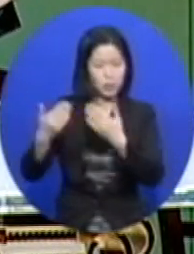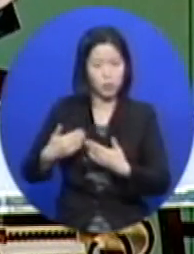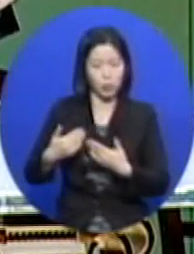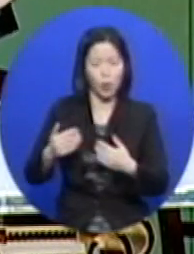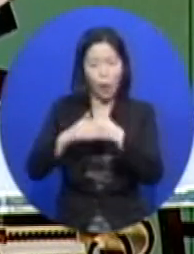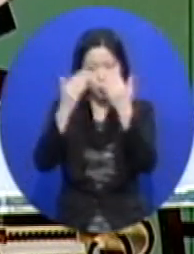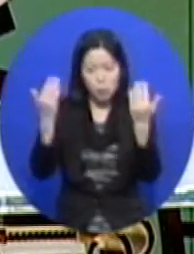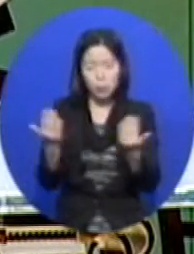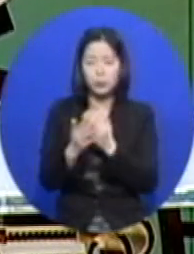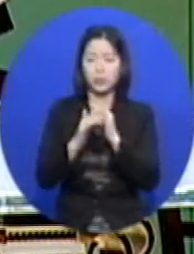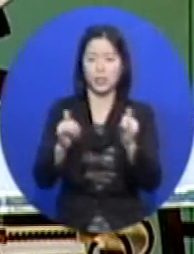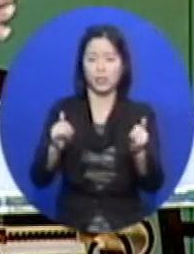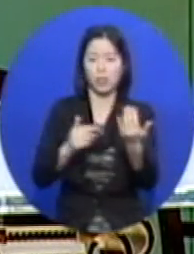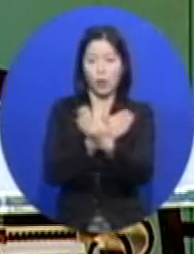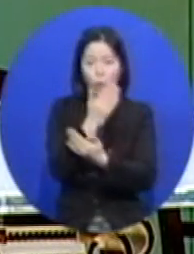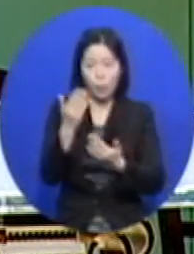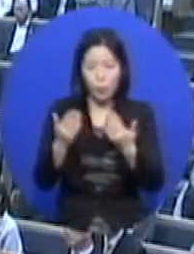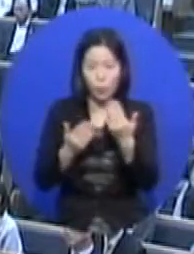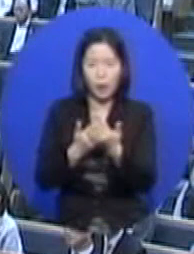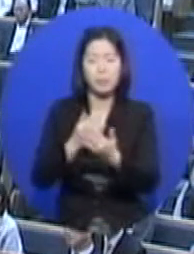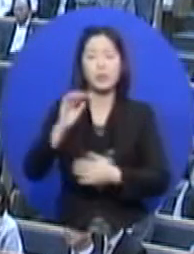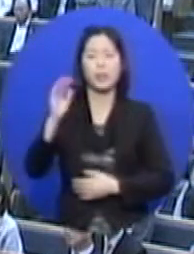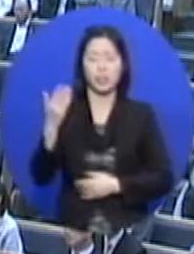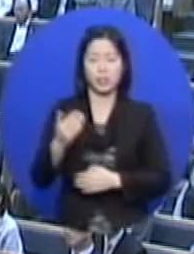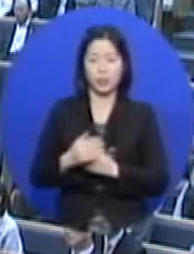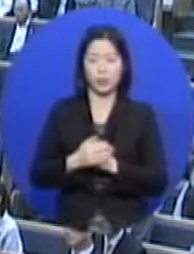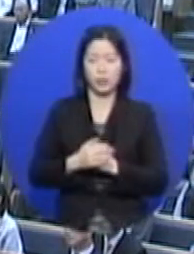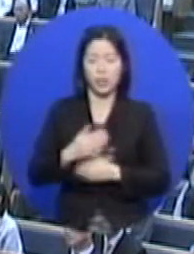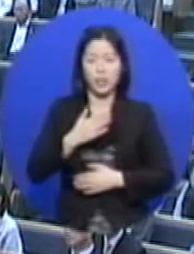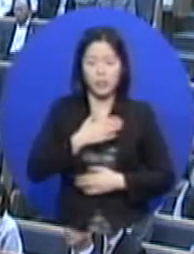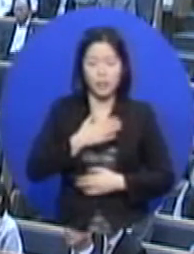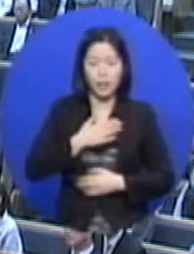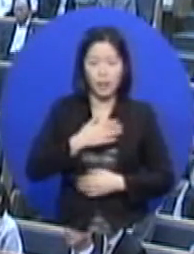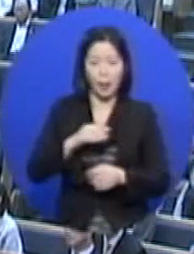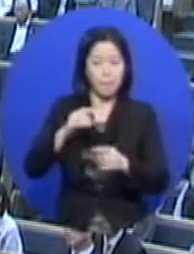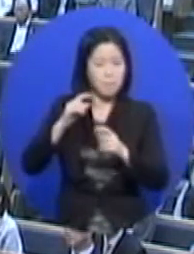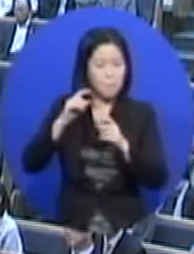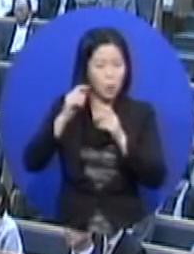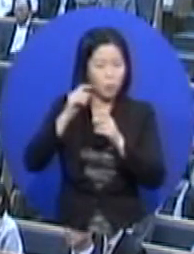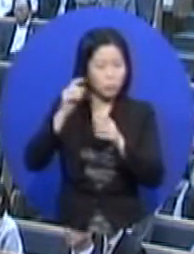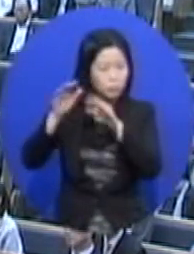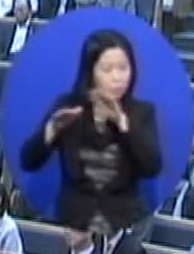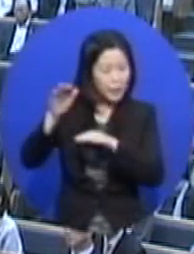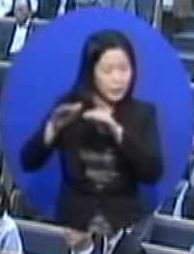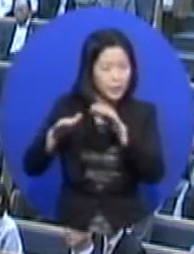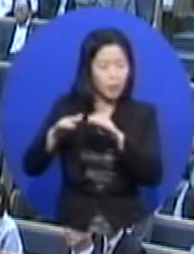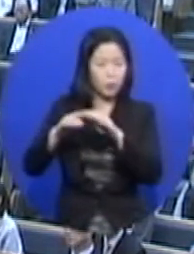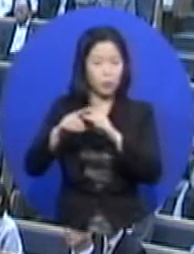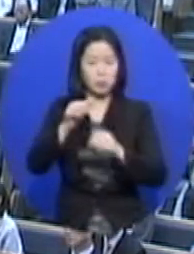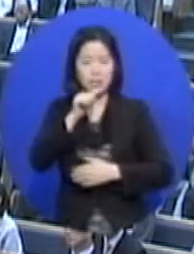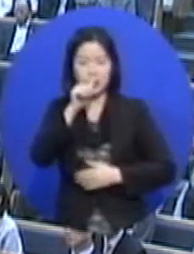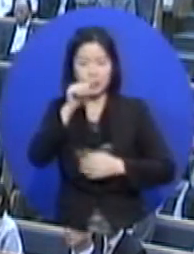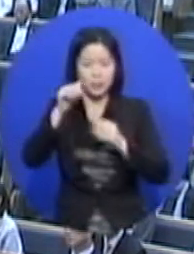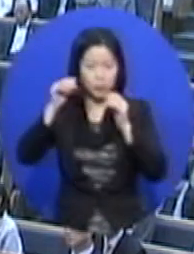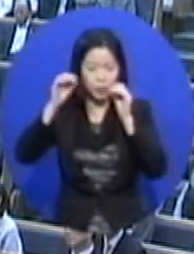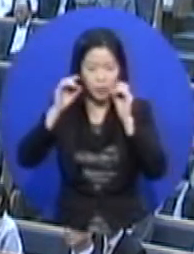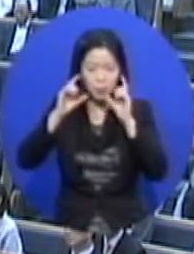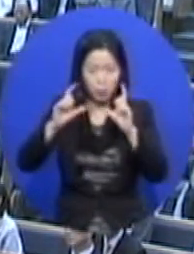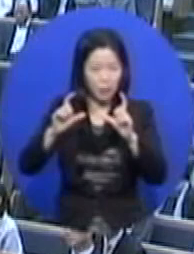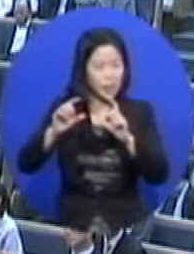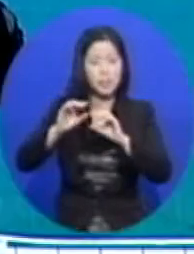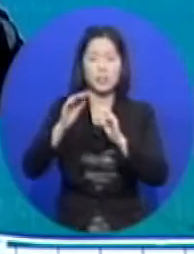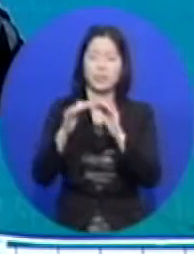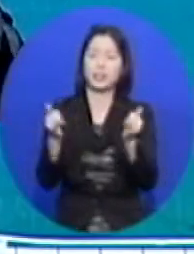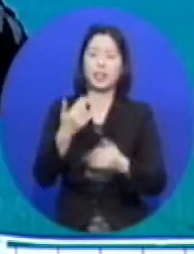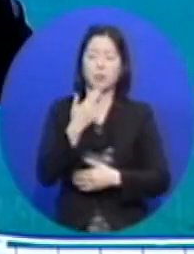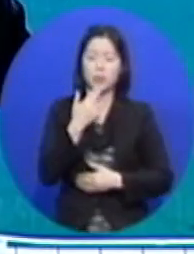화평 해요 내가 판단하고 정죄할 사람이 없어요 내가 그런 은혜를 받았으면